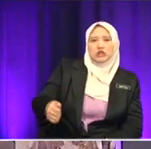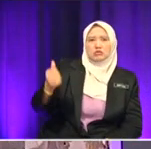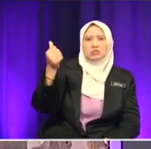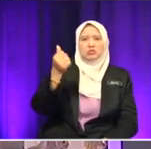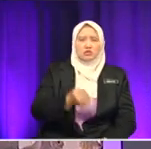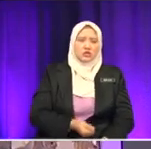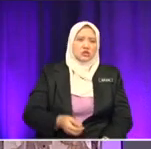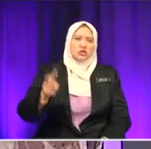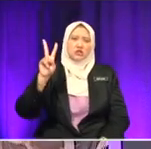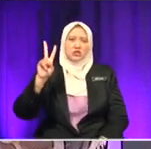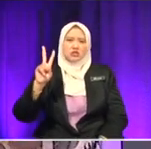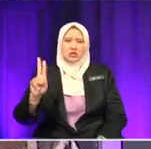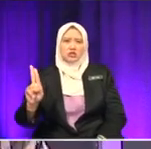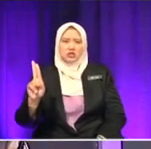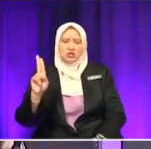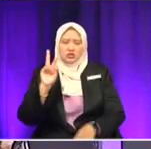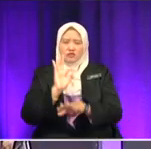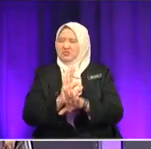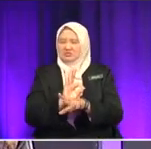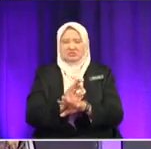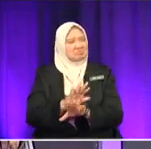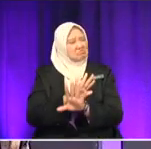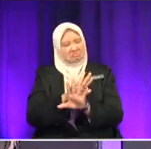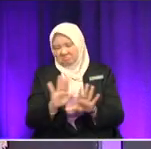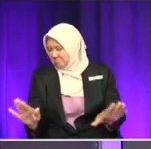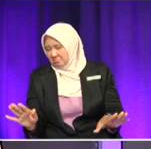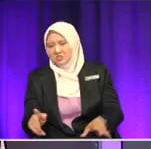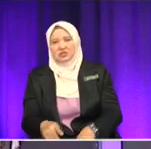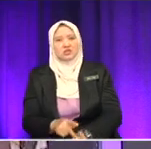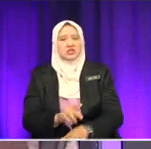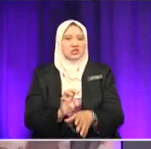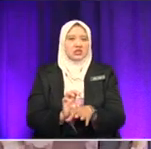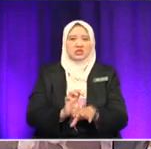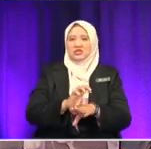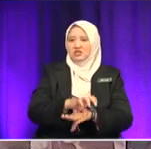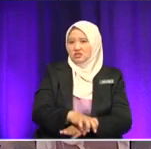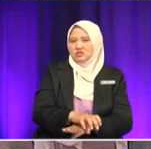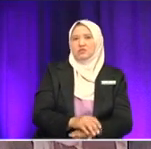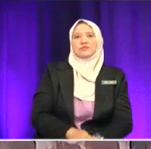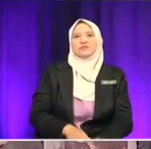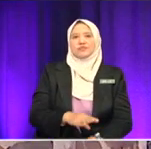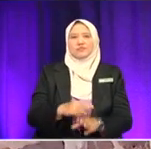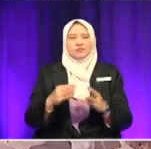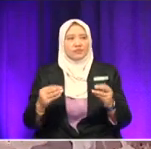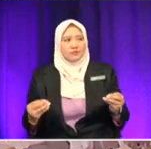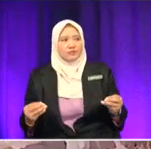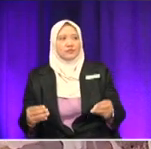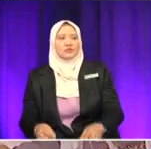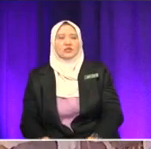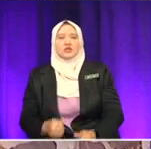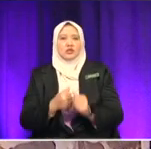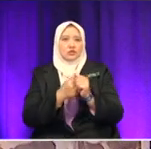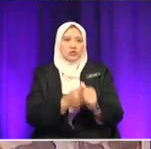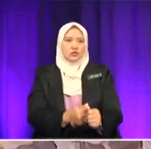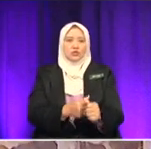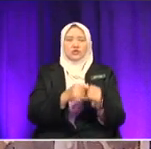berkesan. Kemudian untuk fungi kita menggunakan antifungal dan untuk virus kita menggunakan